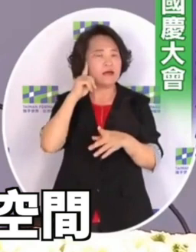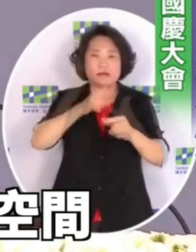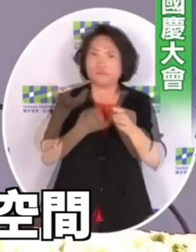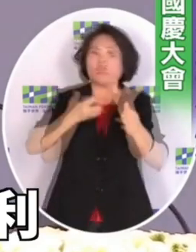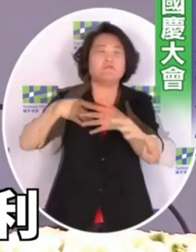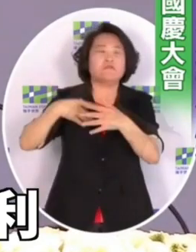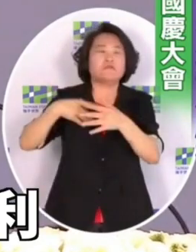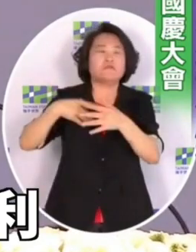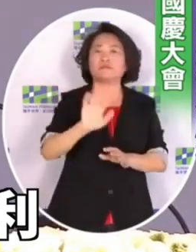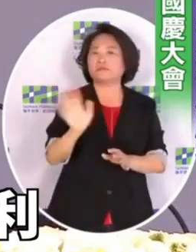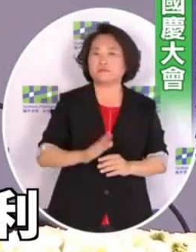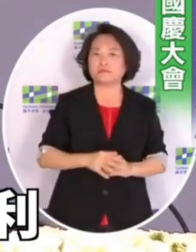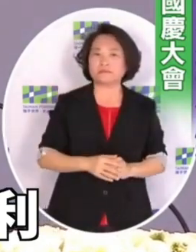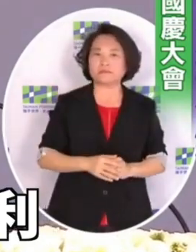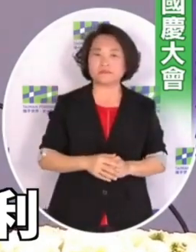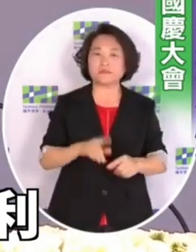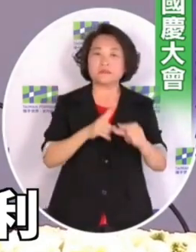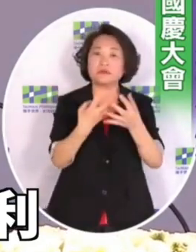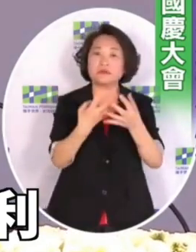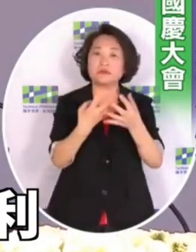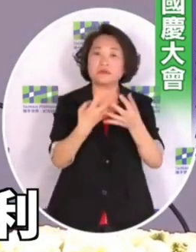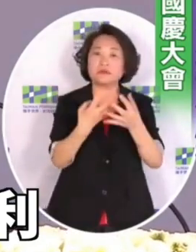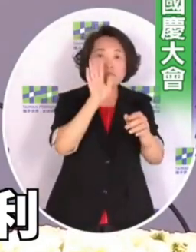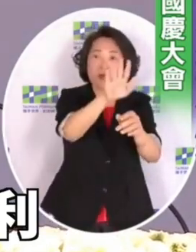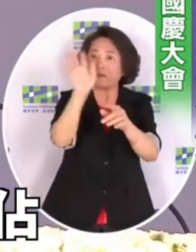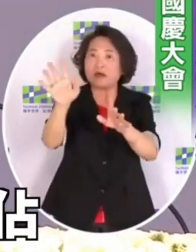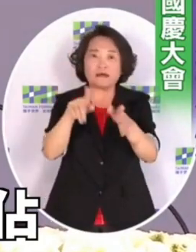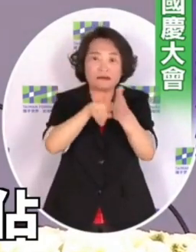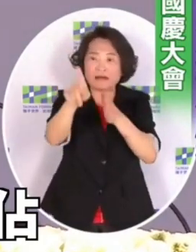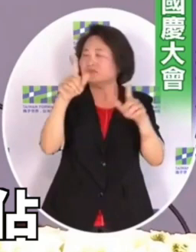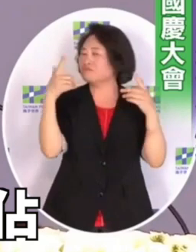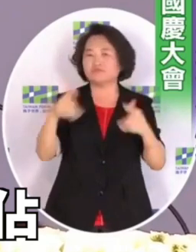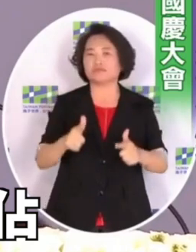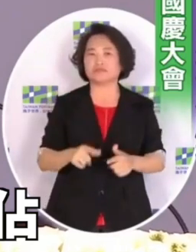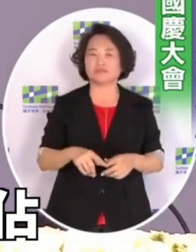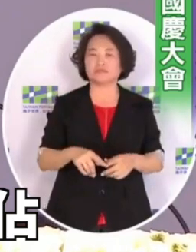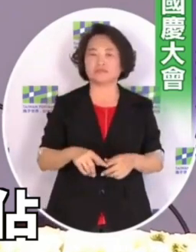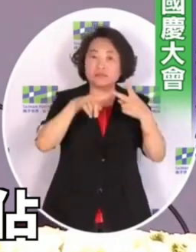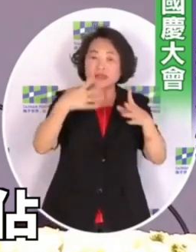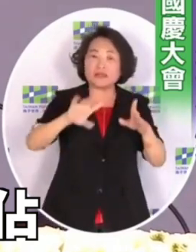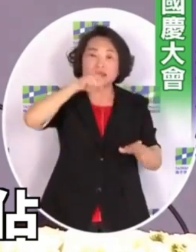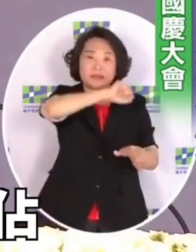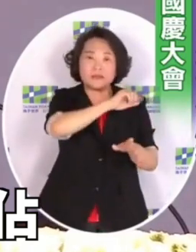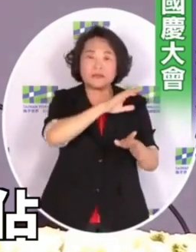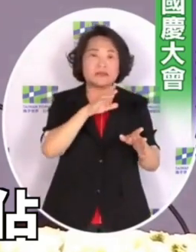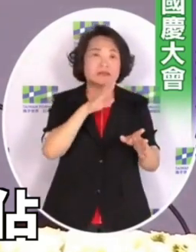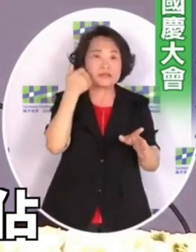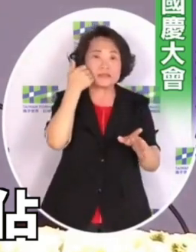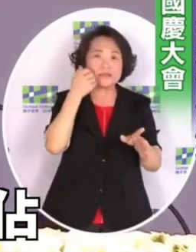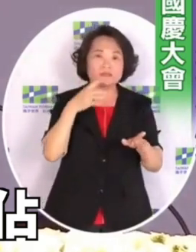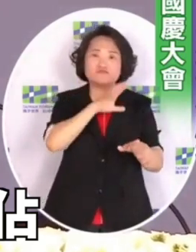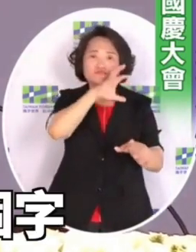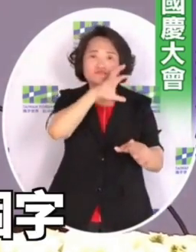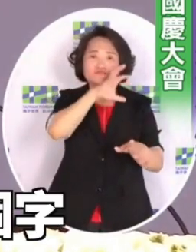的空间。中华民国不是谁的专利，台湾也不是谁可以独